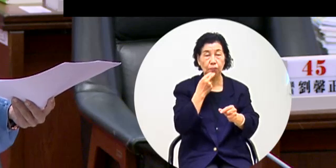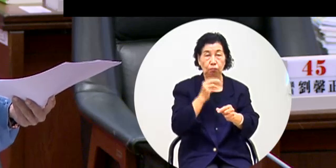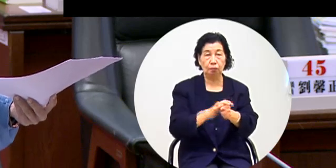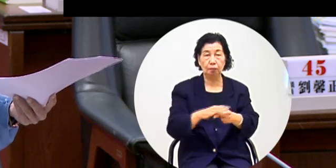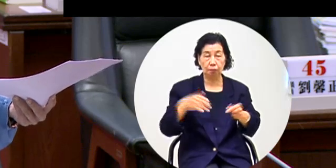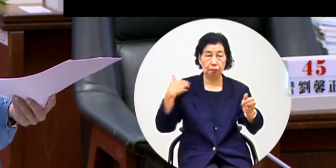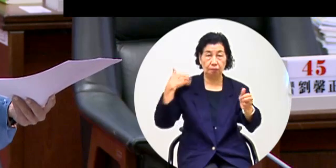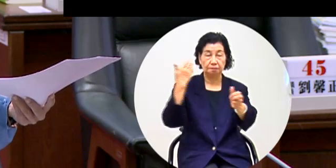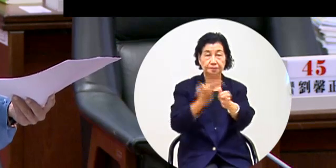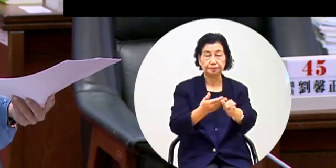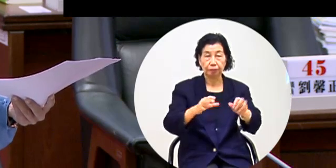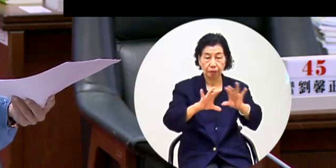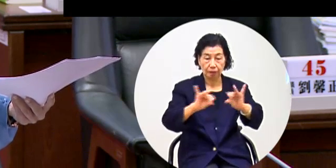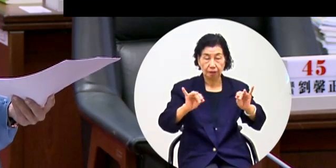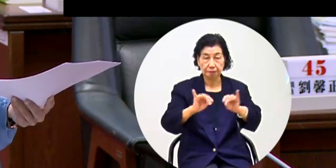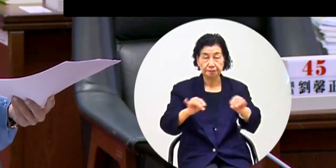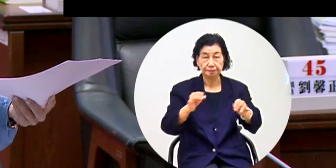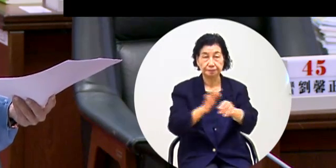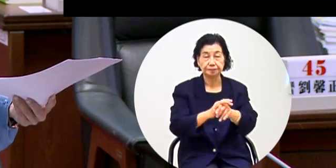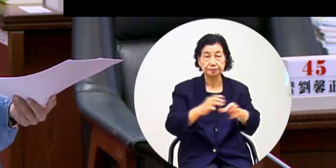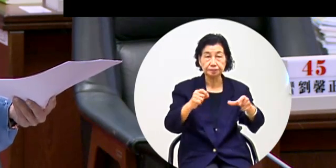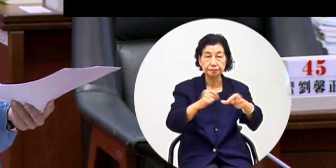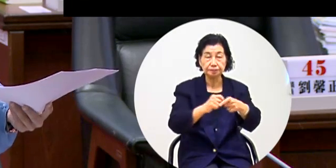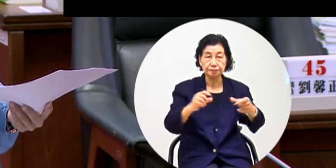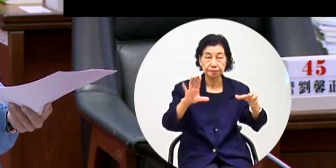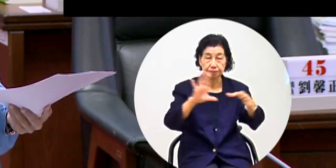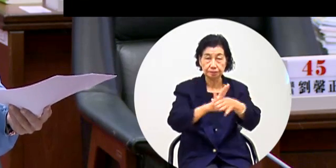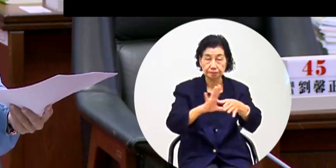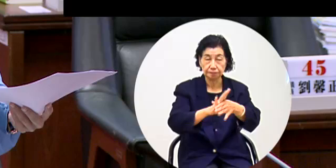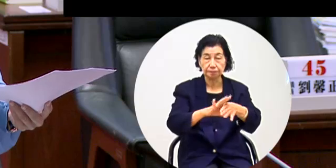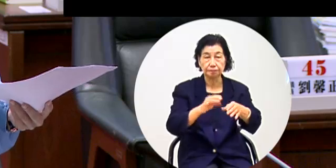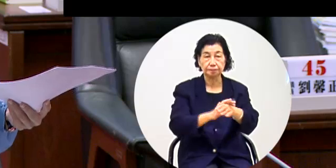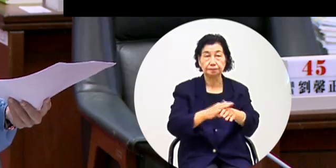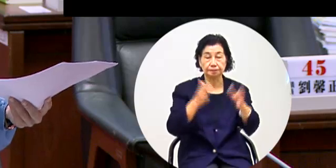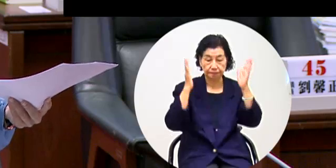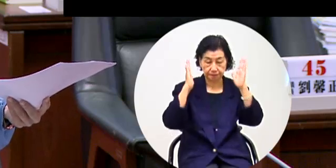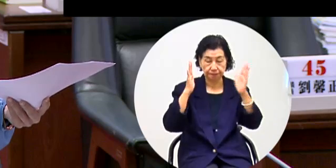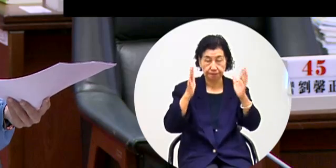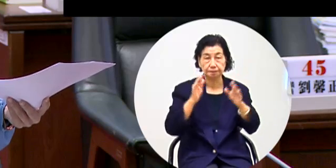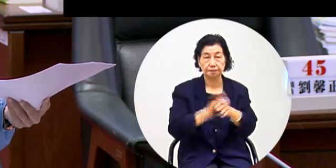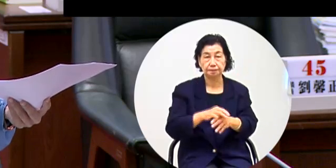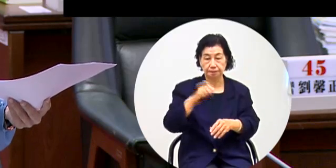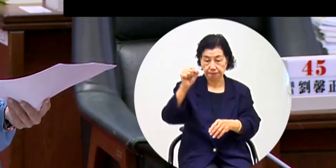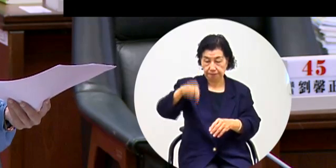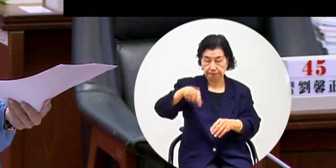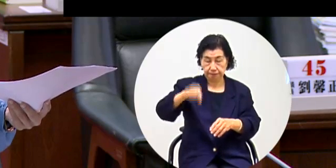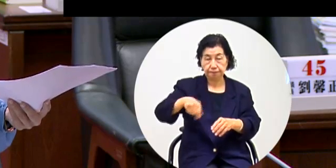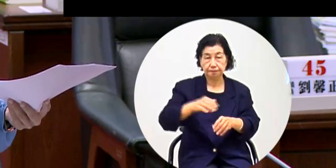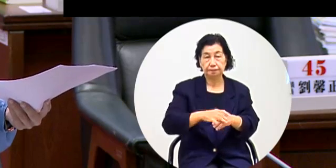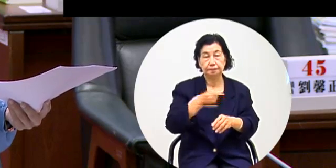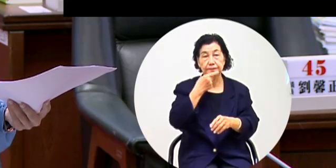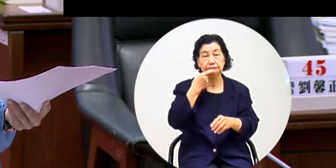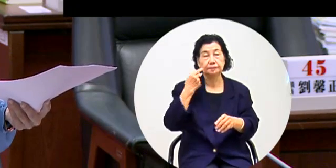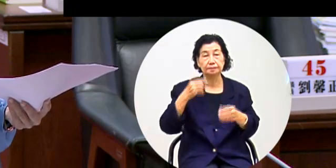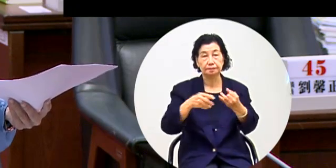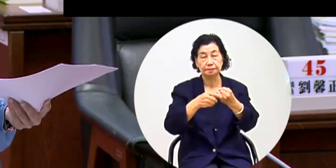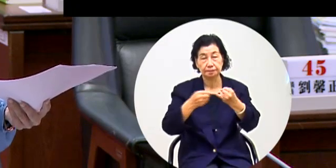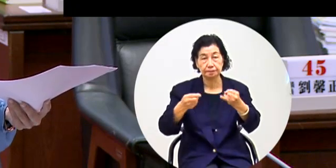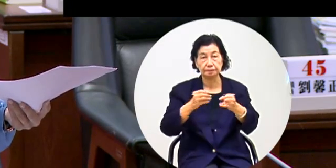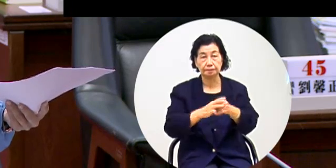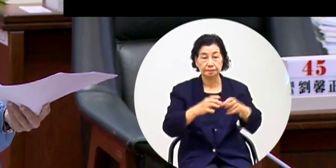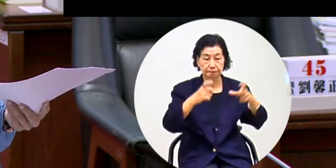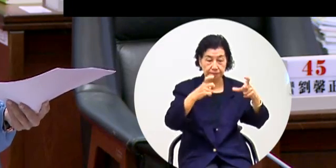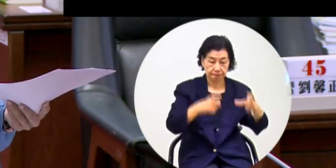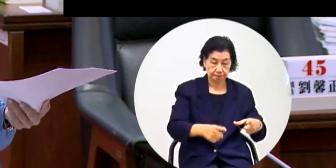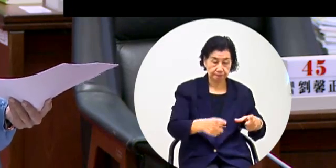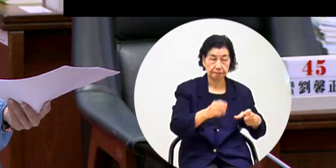容正式的写出来，同意红毛港的迁村计划。因为这个同意呢，那所以呢，红毛港迁村就正式的